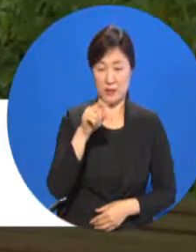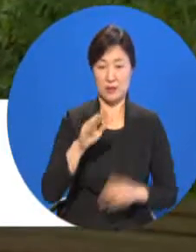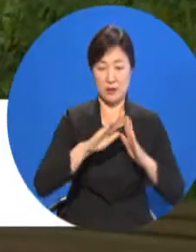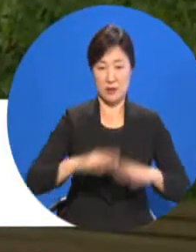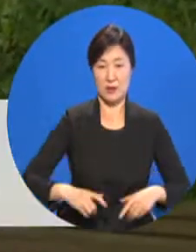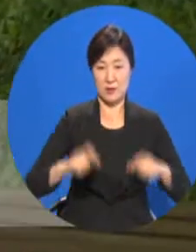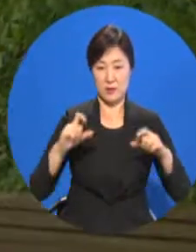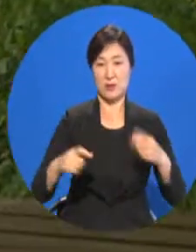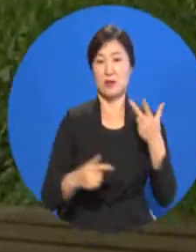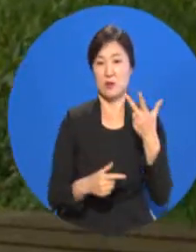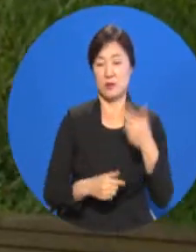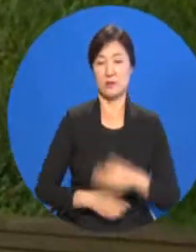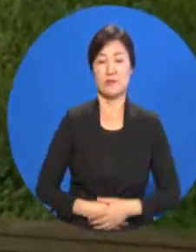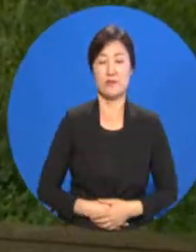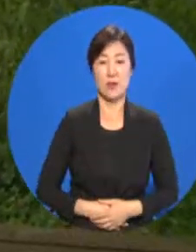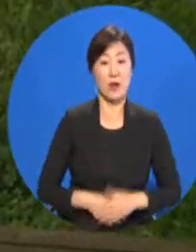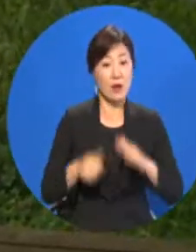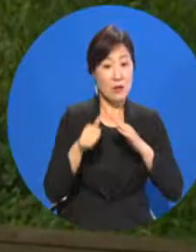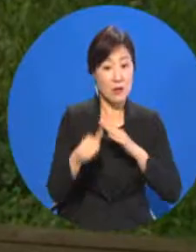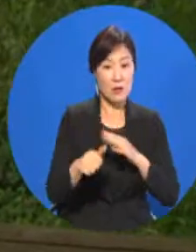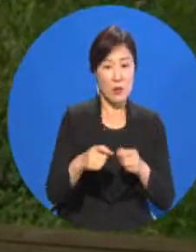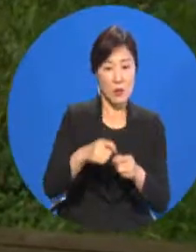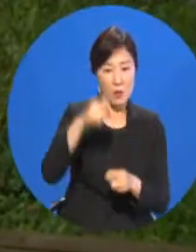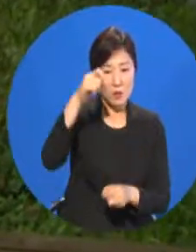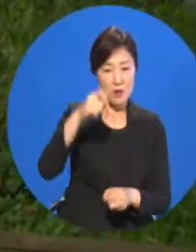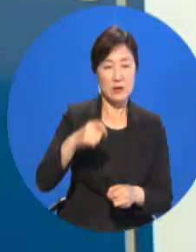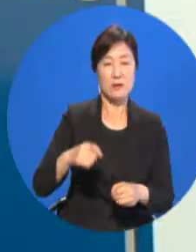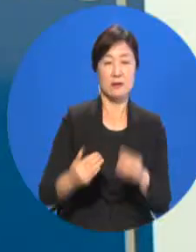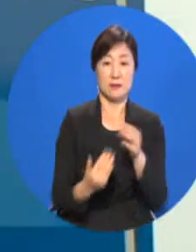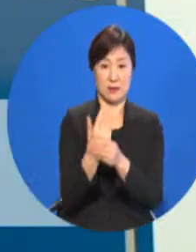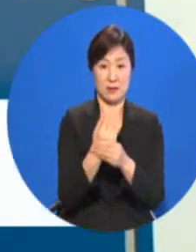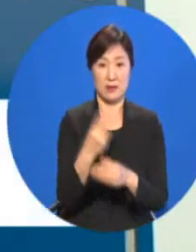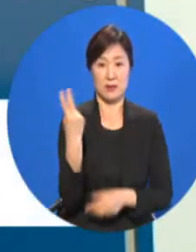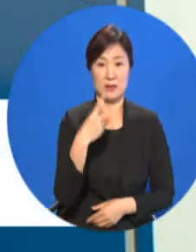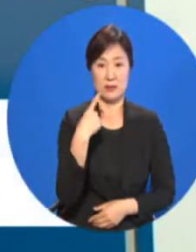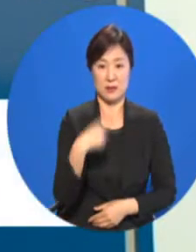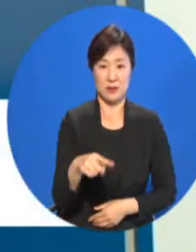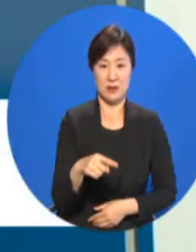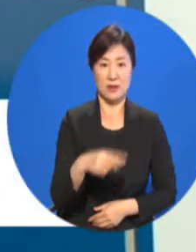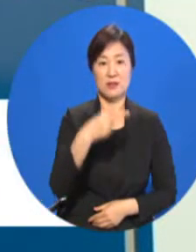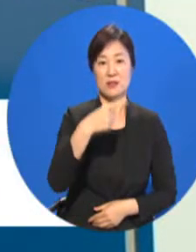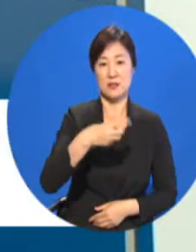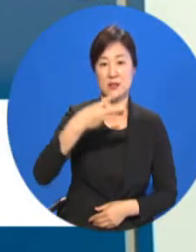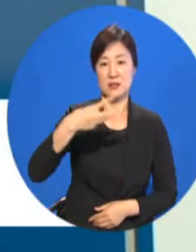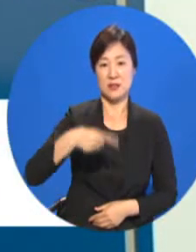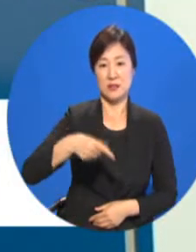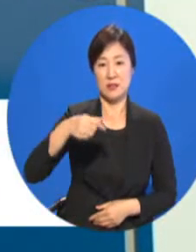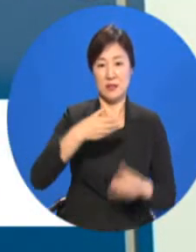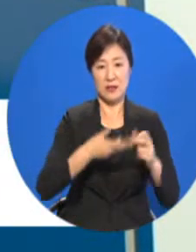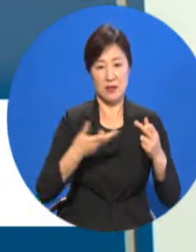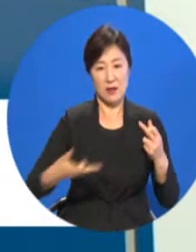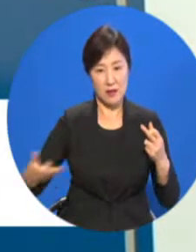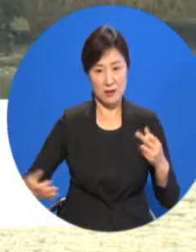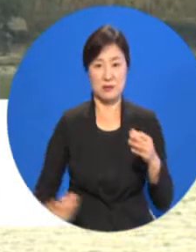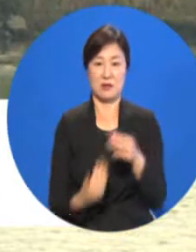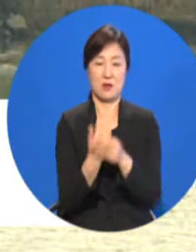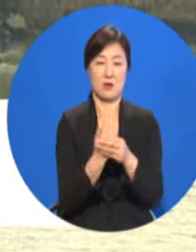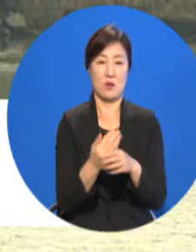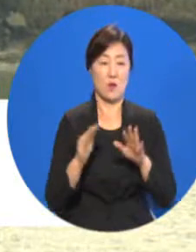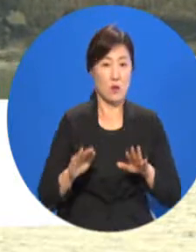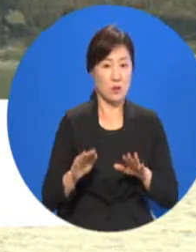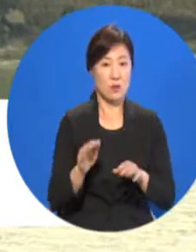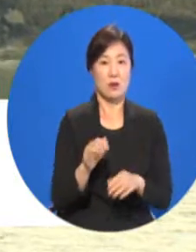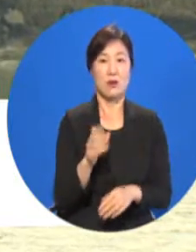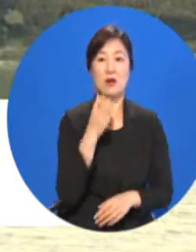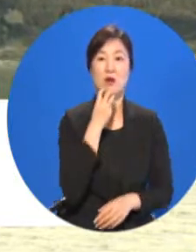있습니다. 지역의 대표적 장기 미제 사건이었던 2001년 나주 드들깡 여고생 살인 사건의 경우 이번 화성